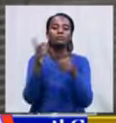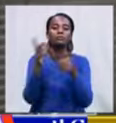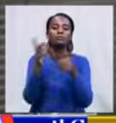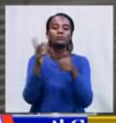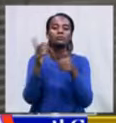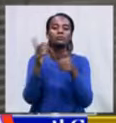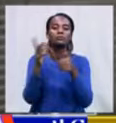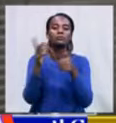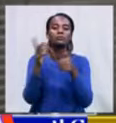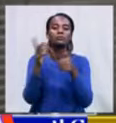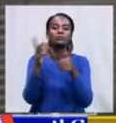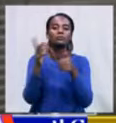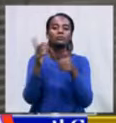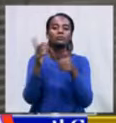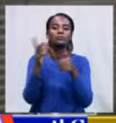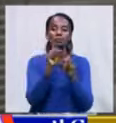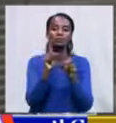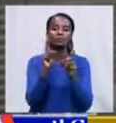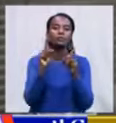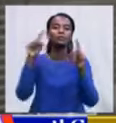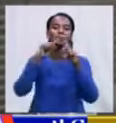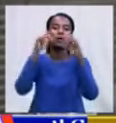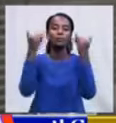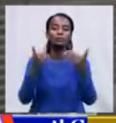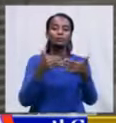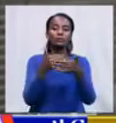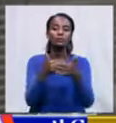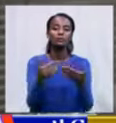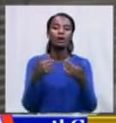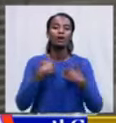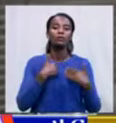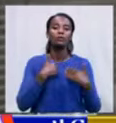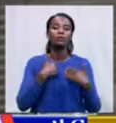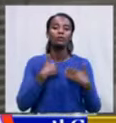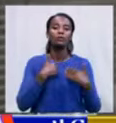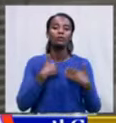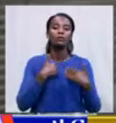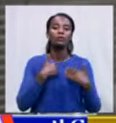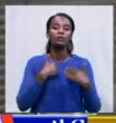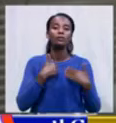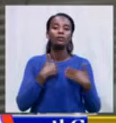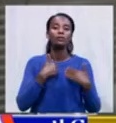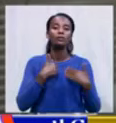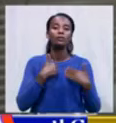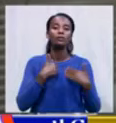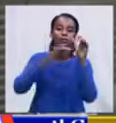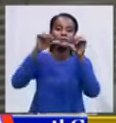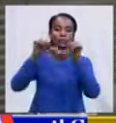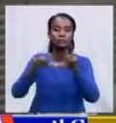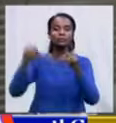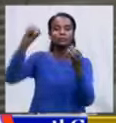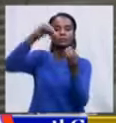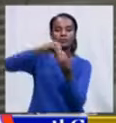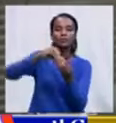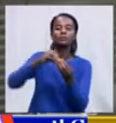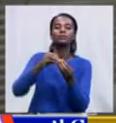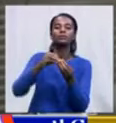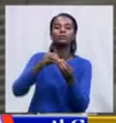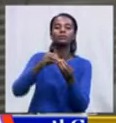ይቀርበው በፌደራል ነው። እስካሁን ድረስ ያለው አቅርቦት ያደረውን ጨምሮ የአምናውን ያክል የሚሆን